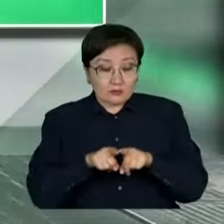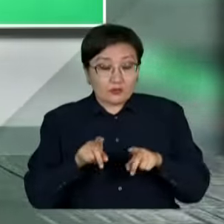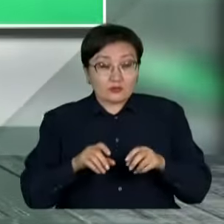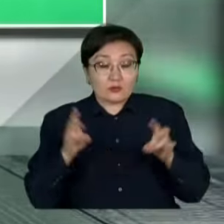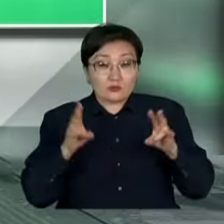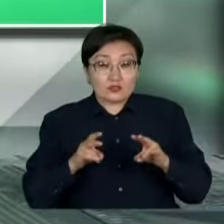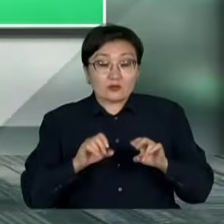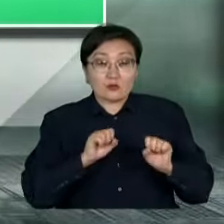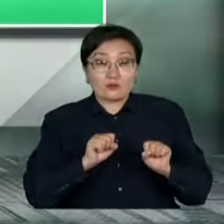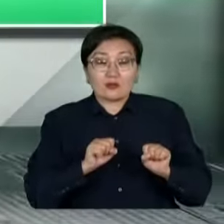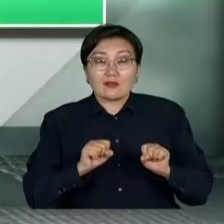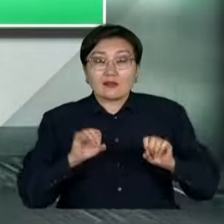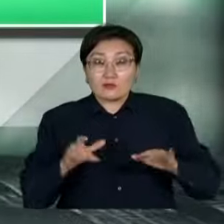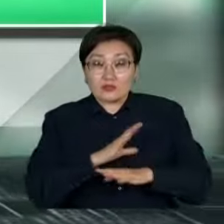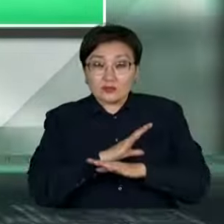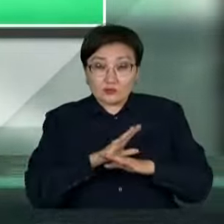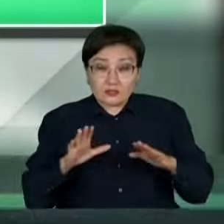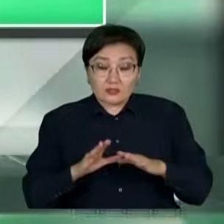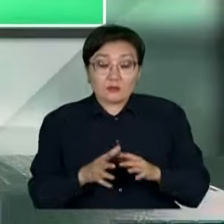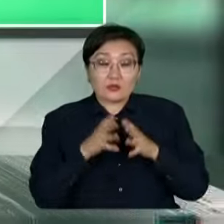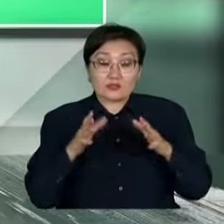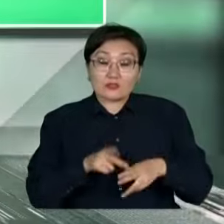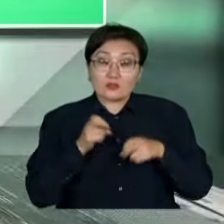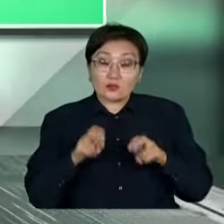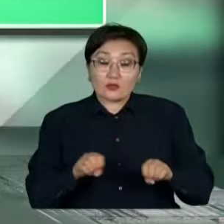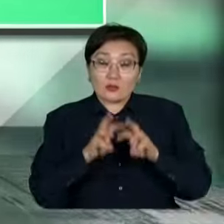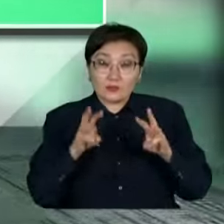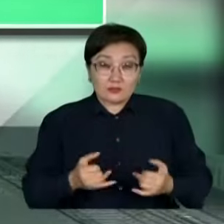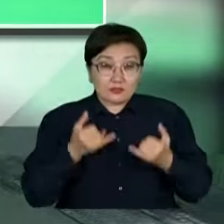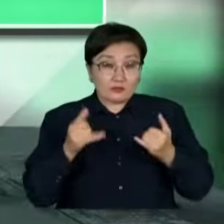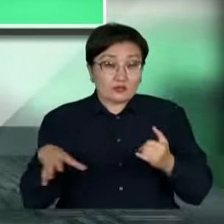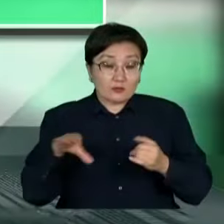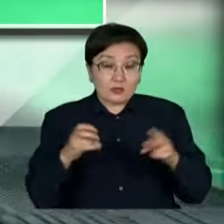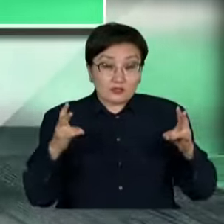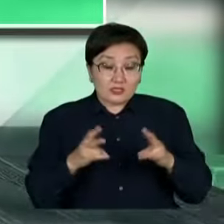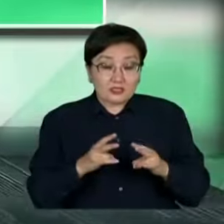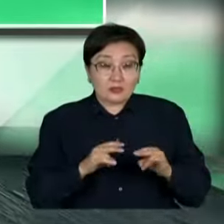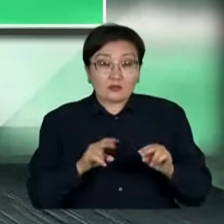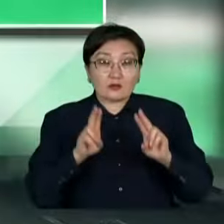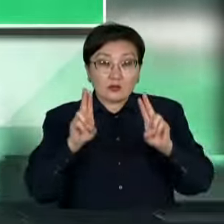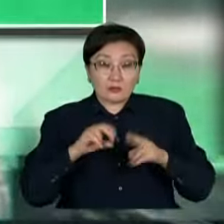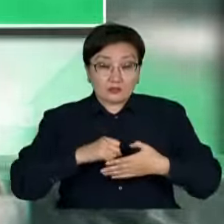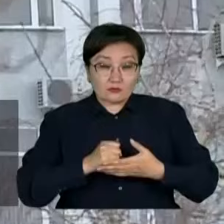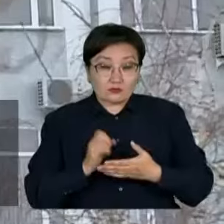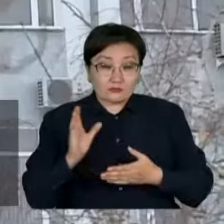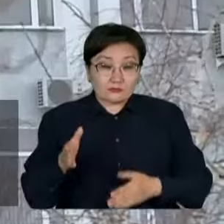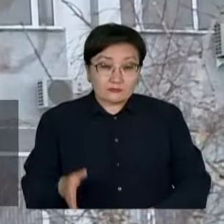оқиғалардың алдын алу және өндірістегі максималды қауіпсіздікті қамтамасыз ету үшін барлық қажетті шараларды қабылдайтын болады.